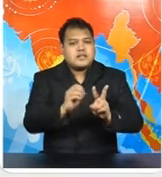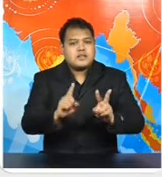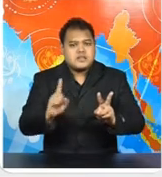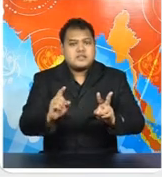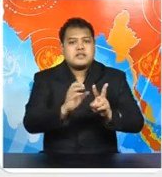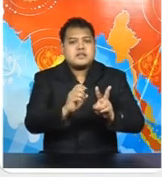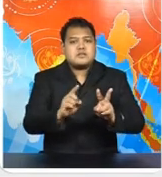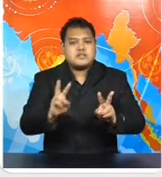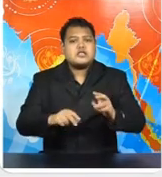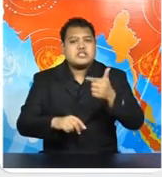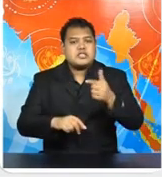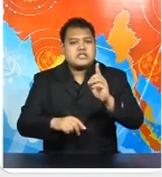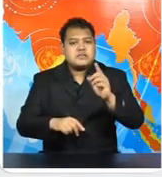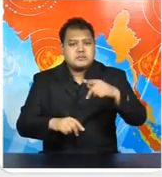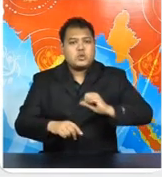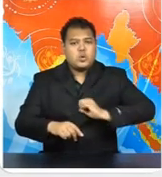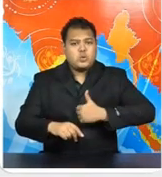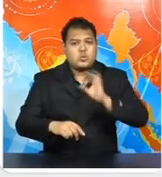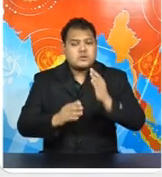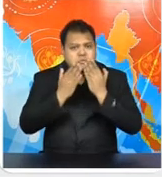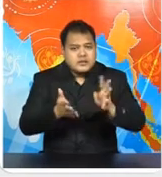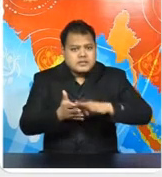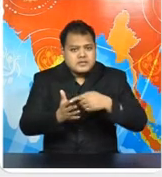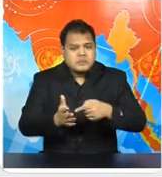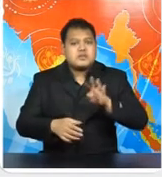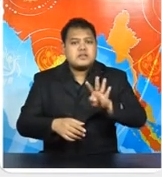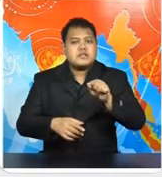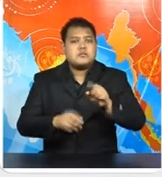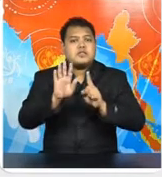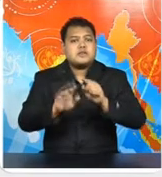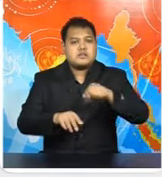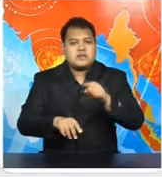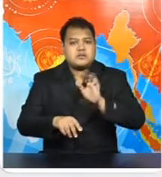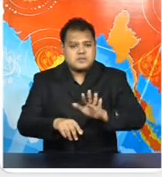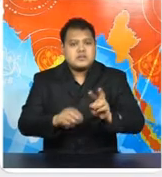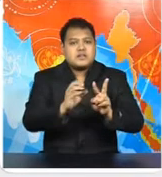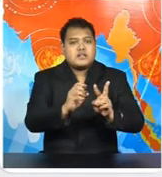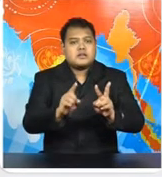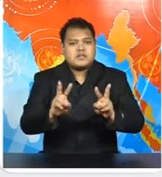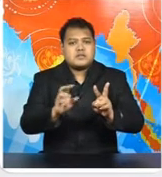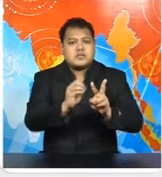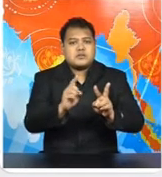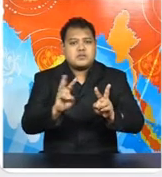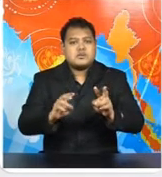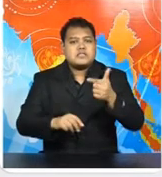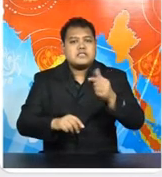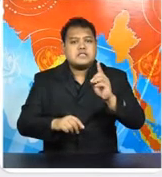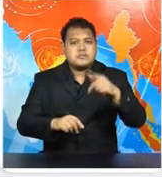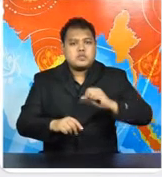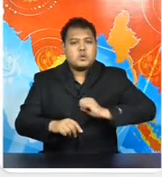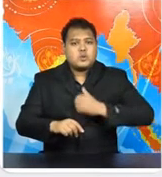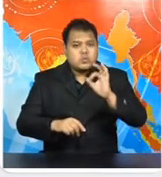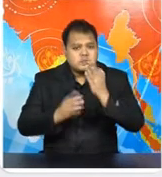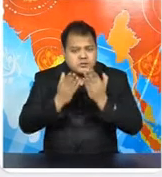ယ်2017-2012 GDP လုံငွေပြတ်စည်းရေးမှာ 4.6 ရာခိုင်နှုန်းရှိခဲ့ပေမဲ့